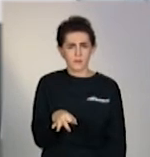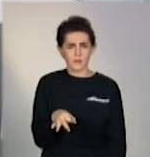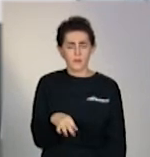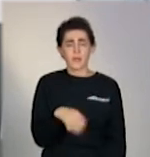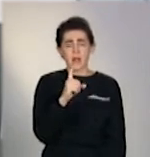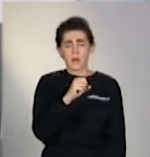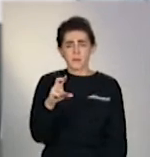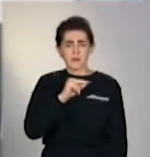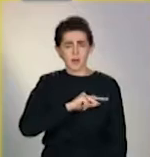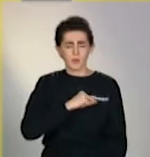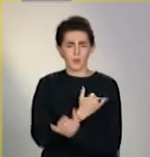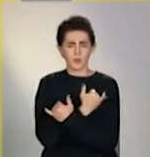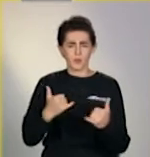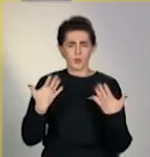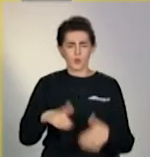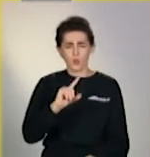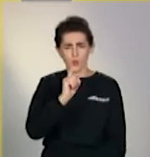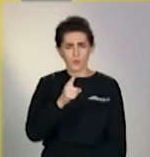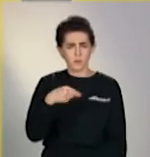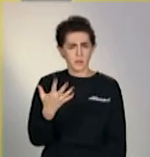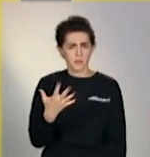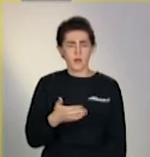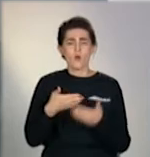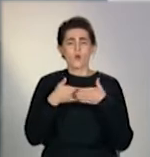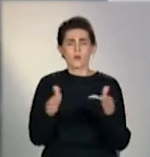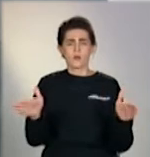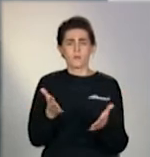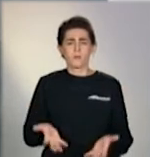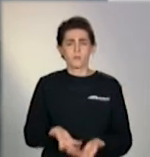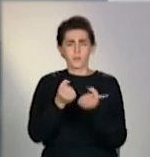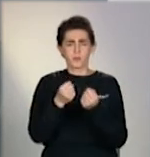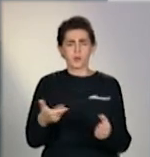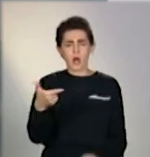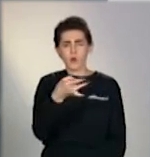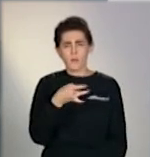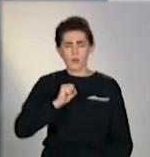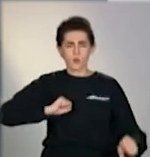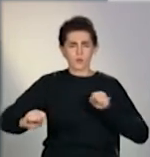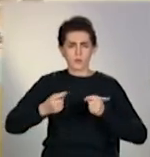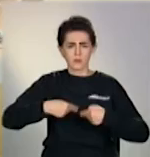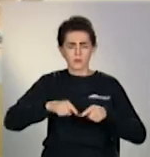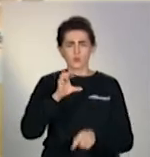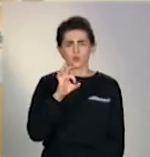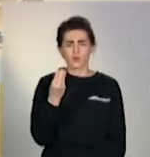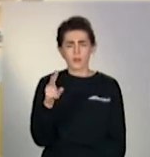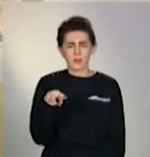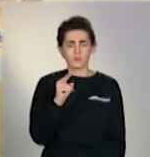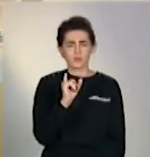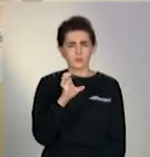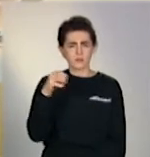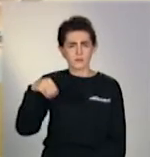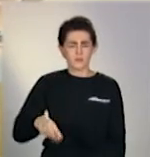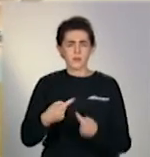працює для відвідувачів вже півтора року. Відкрили його за підтримки громадської організації Social Boost,